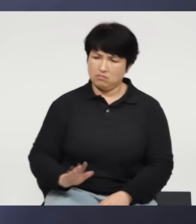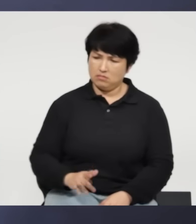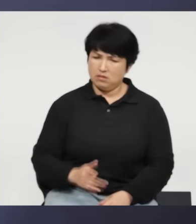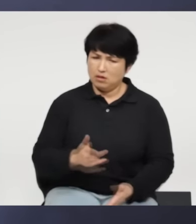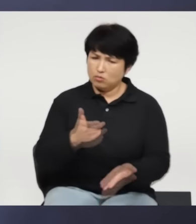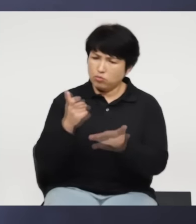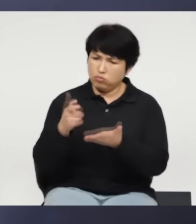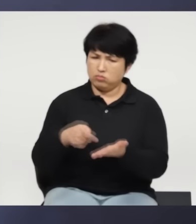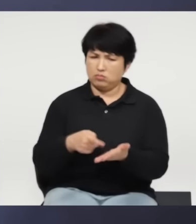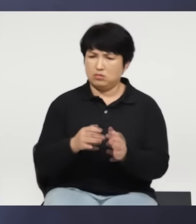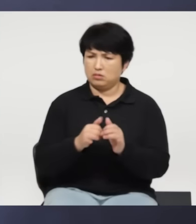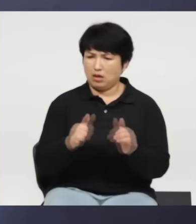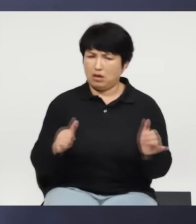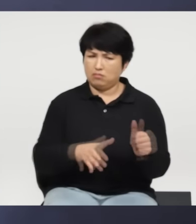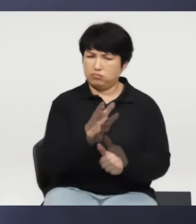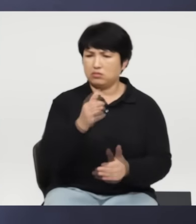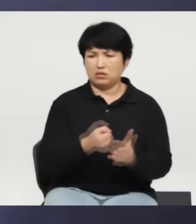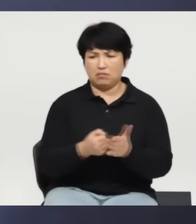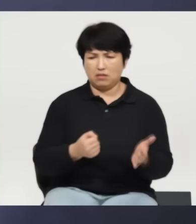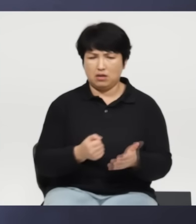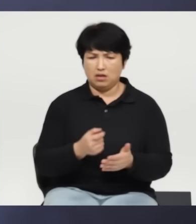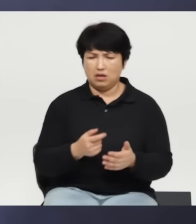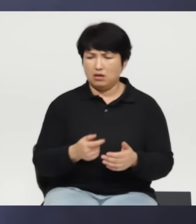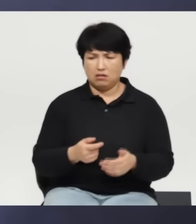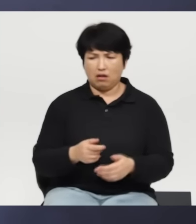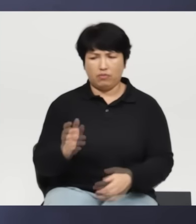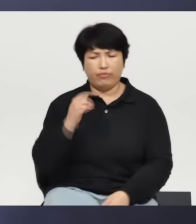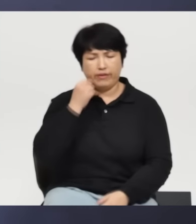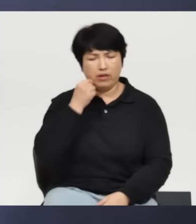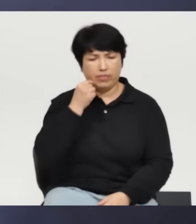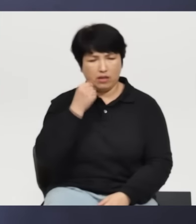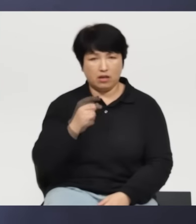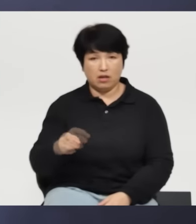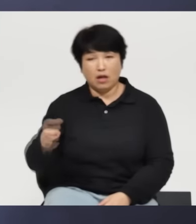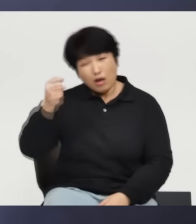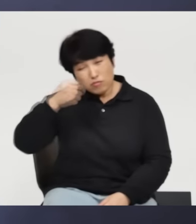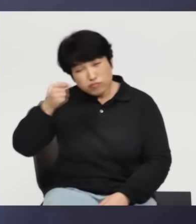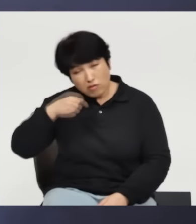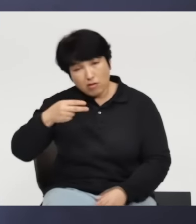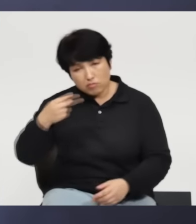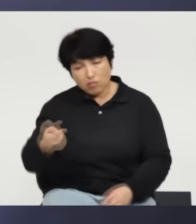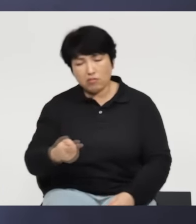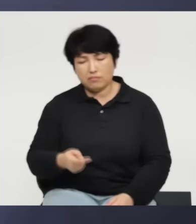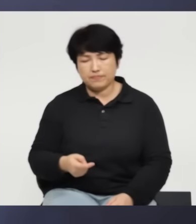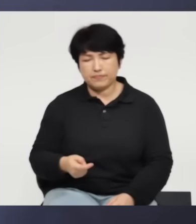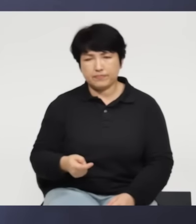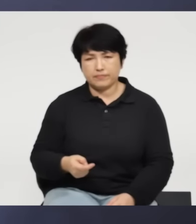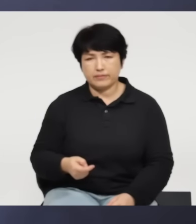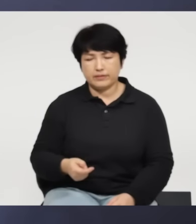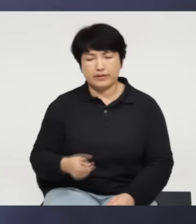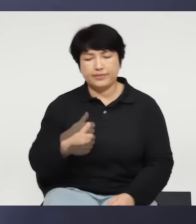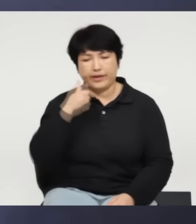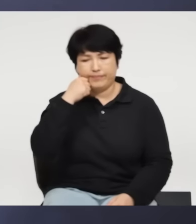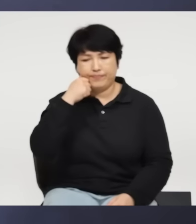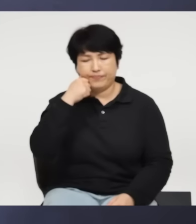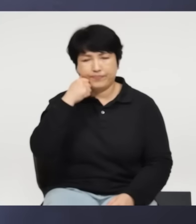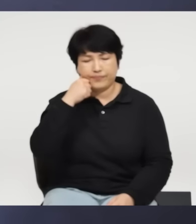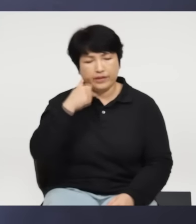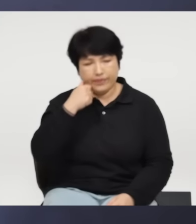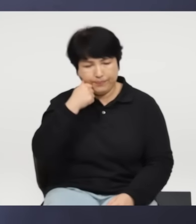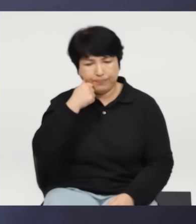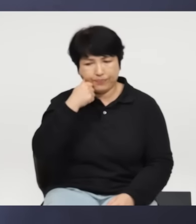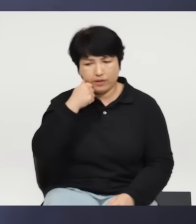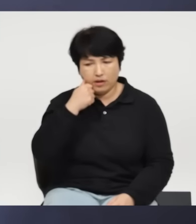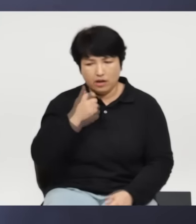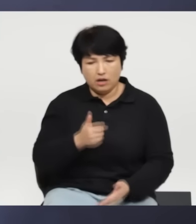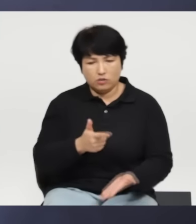죽이는 총놀이는 아무리 장난감이라도 안 좋아 이러면 울고 불고 죽는다 산다 해도 안 해줘야 돼요. 알았다 알았다 엄마는 그건